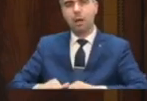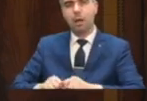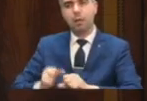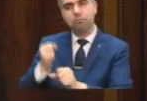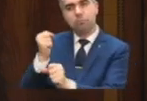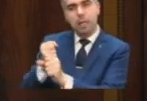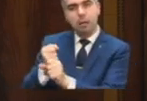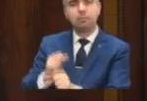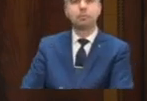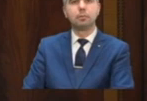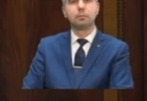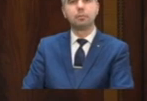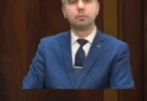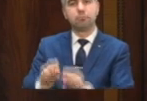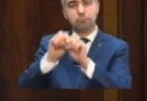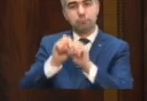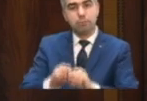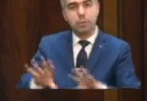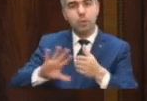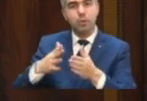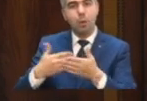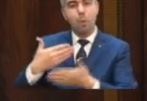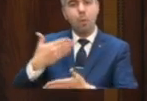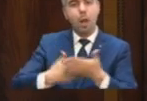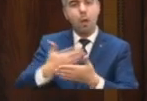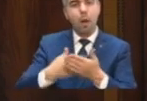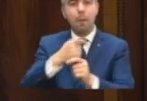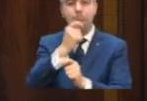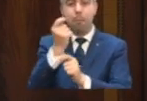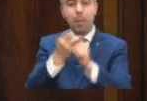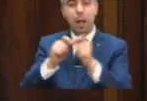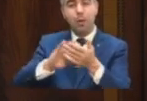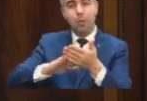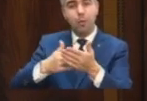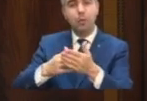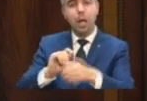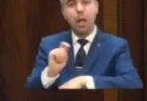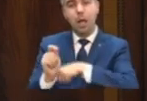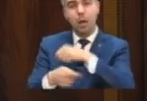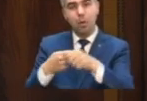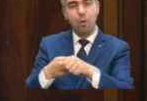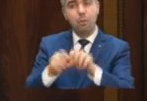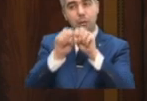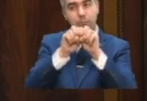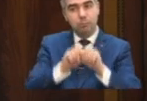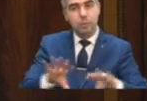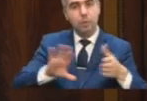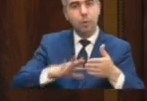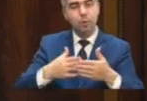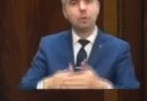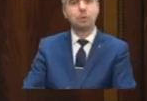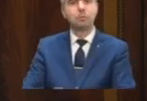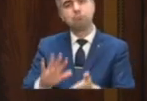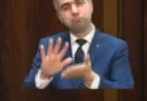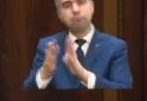كعمليات. قامت الوزارة بتعميم التغطية بوثائق التعمير، حيث اليوم بلغ المعدل ديال التغطية ديال المجالات القروية